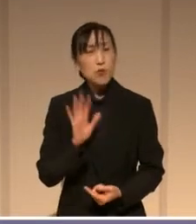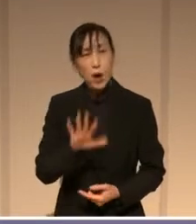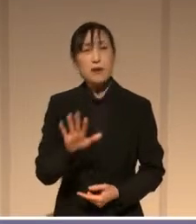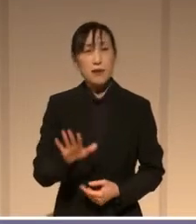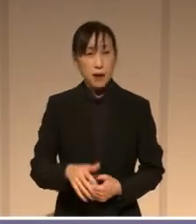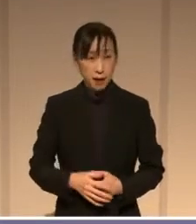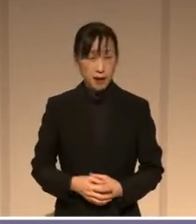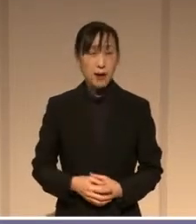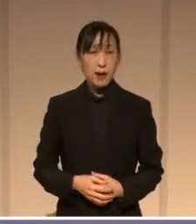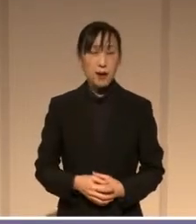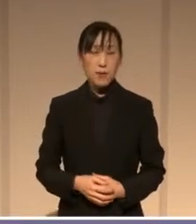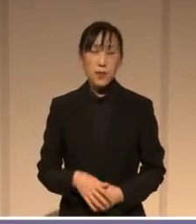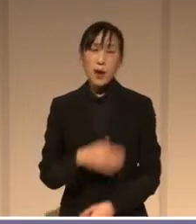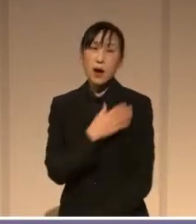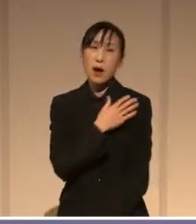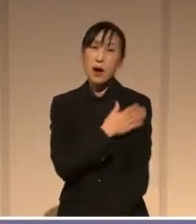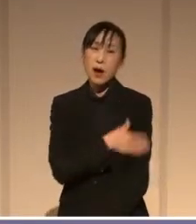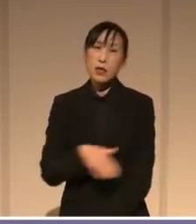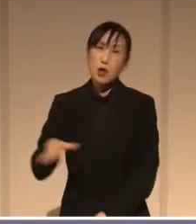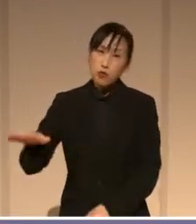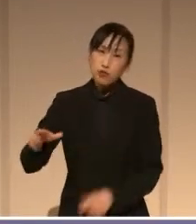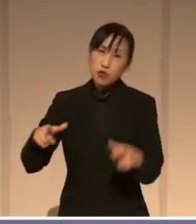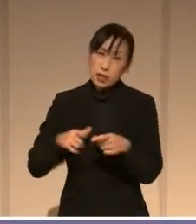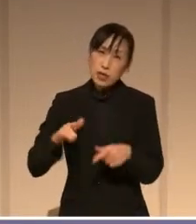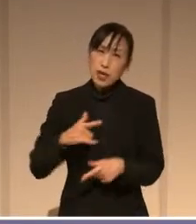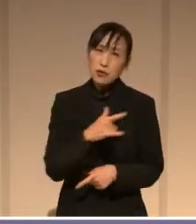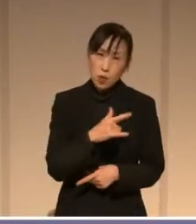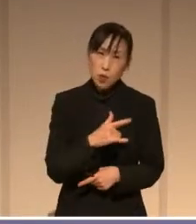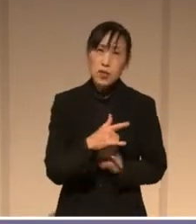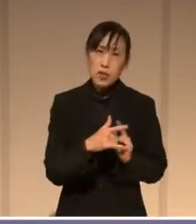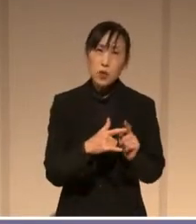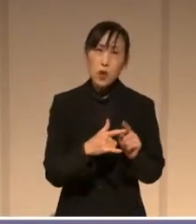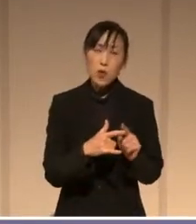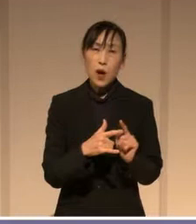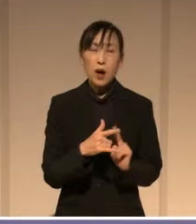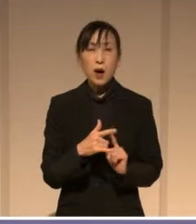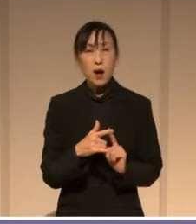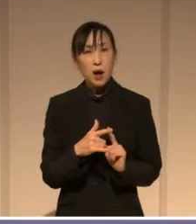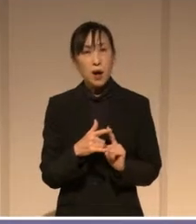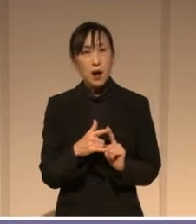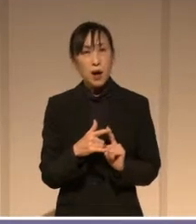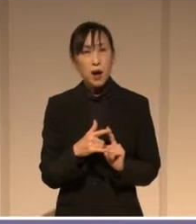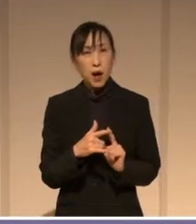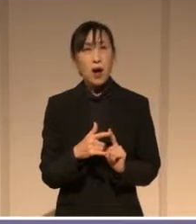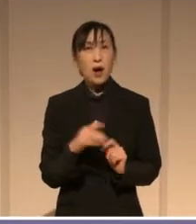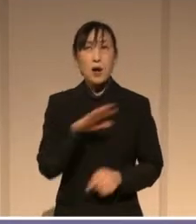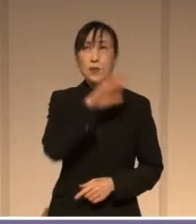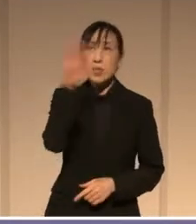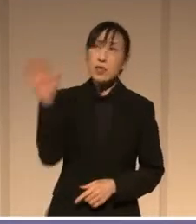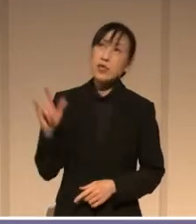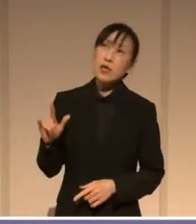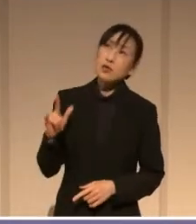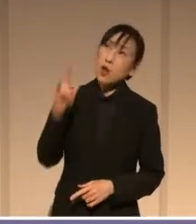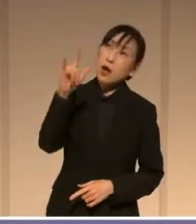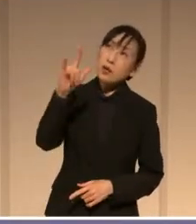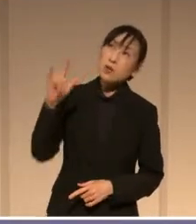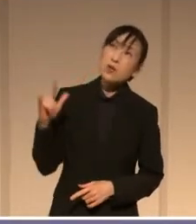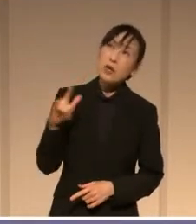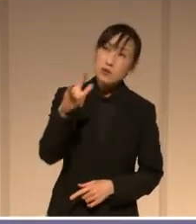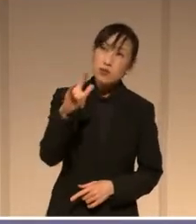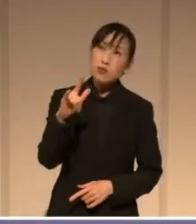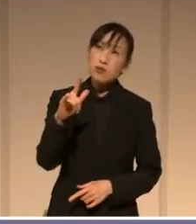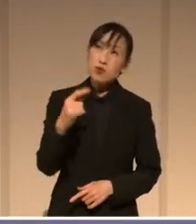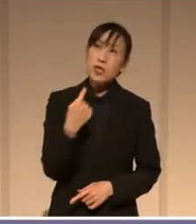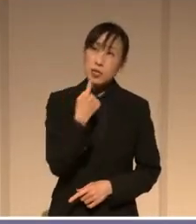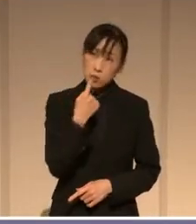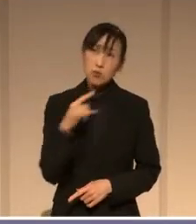その過程床の小さな飛行機はやめ的に言うとそのあみんな空飛んでる自分を飛んでみたいなーっ